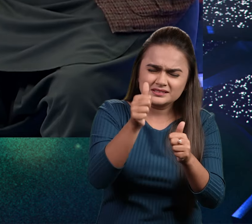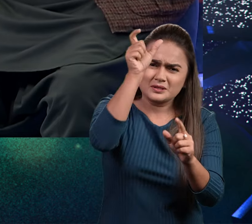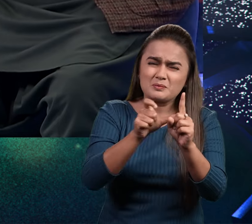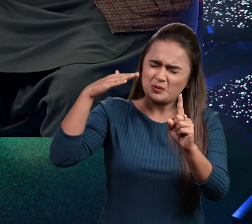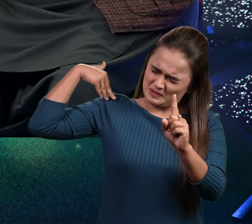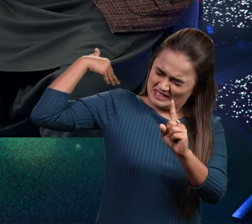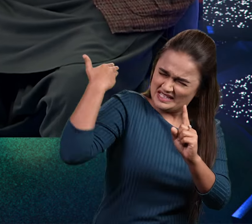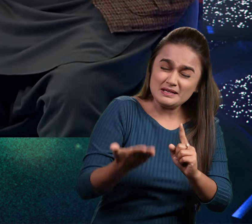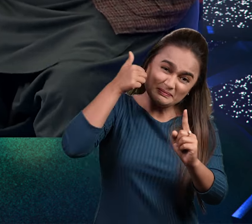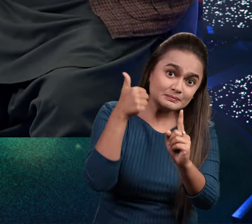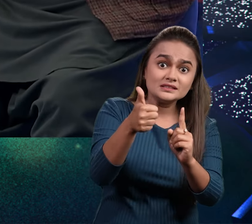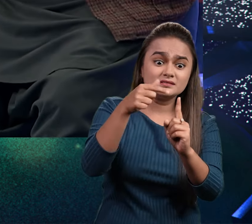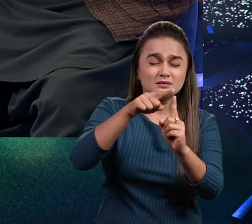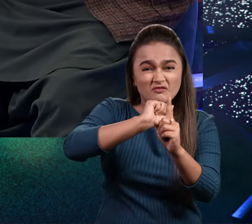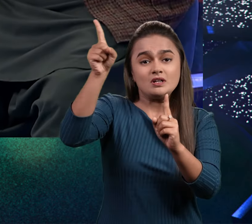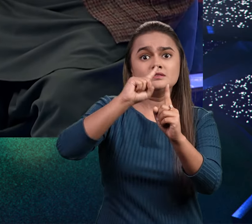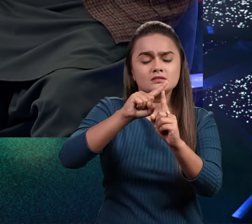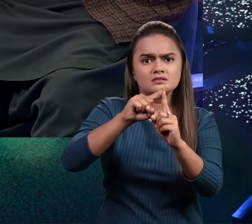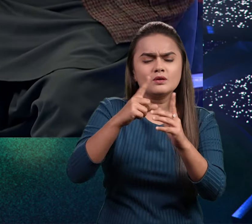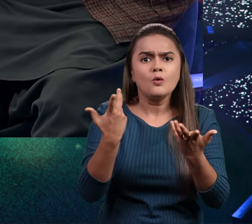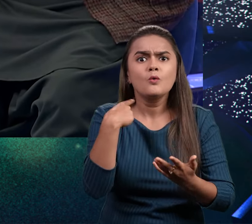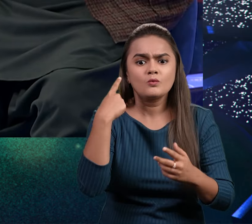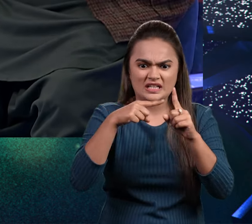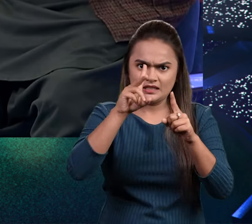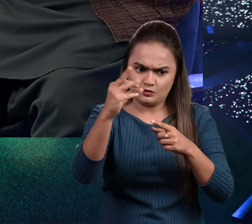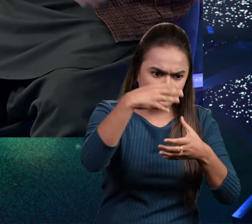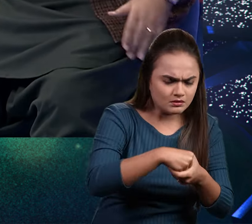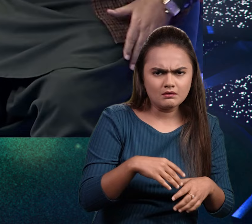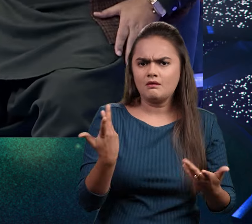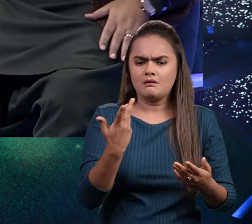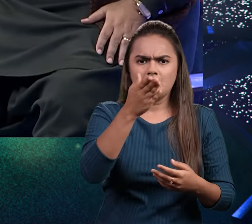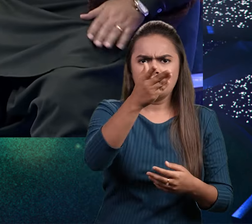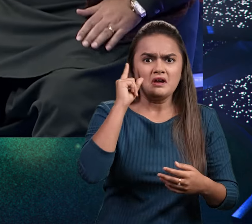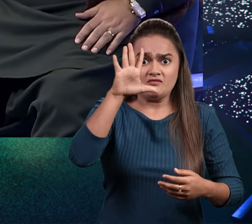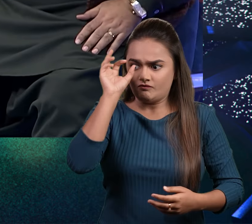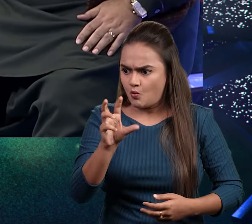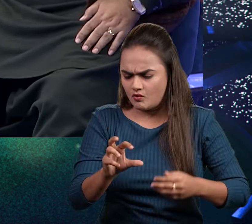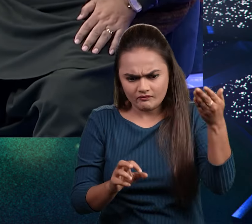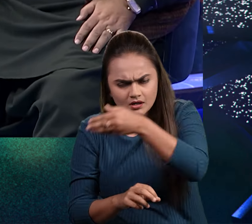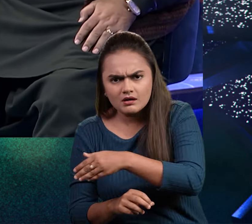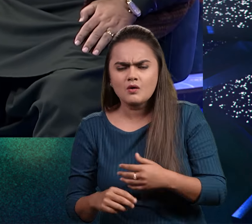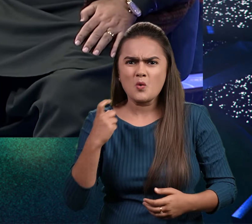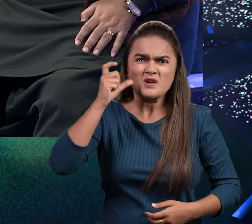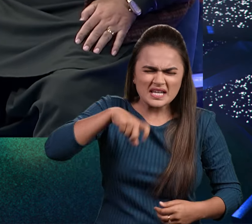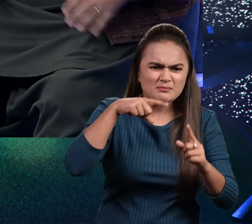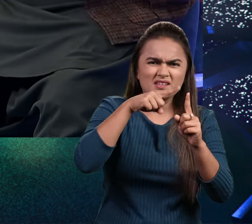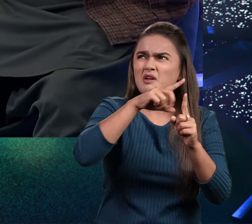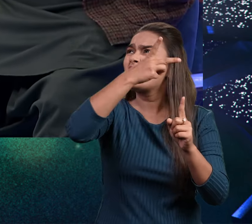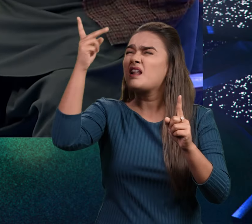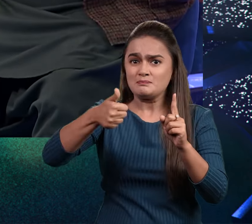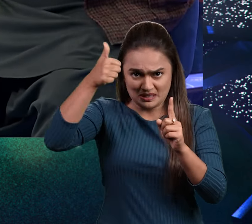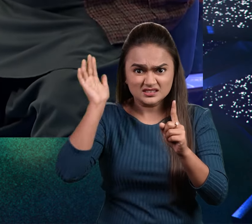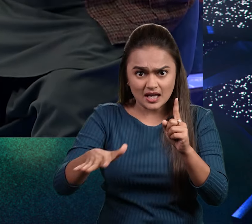तक का सर्वस रेष्ट आज तक का सर्वस रेष्ट नमबर वन ठीक है फिर तुम टी-ट्वेंटी में आ जाओ फिर तुम 50 ओवस में आ जाओ